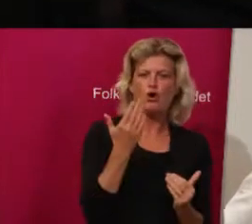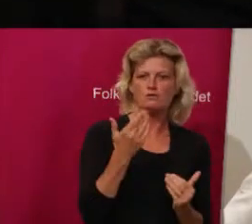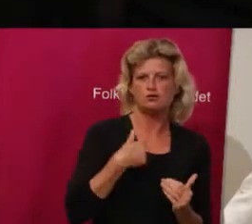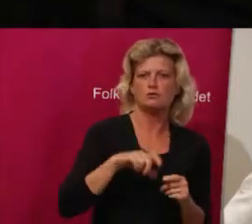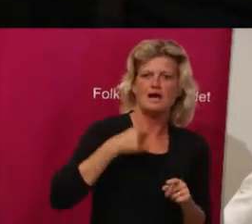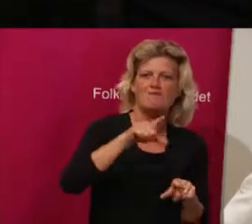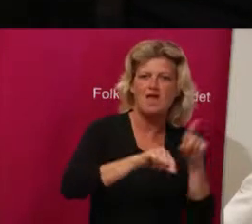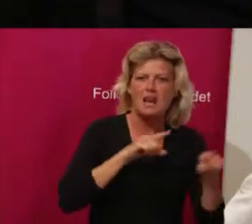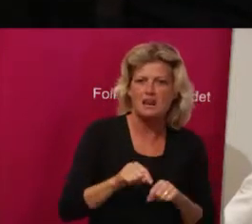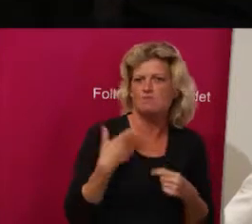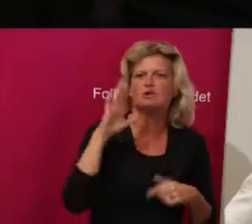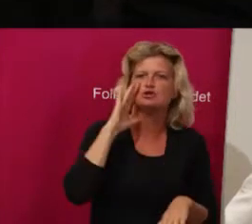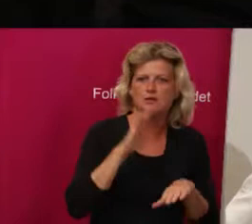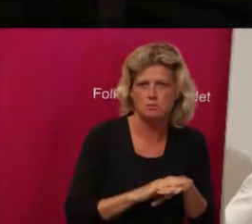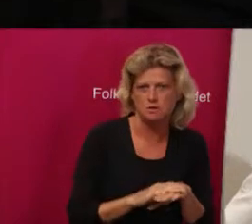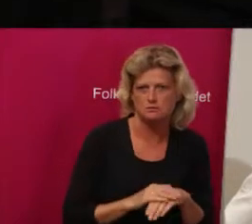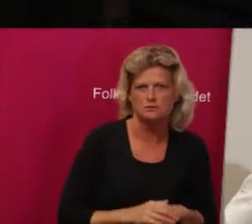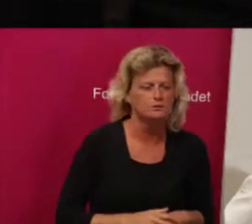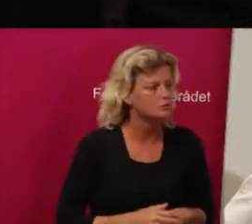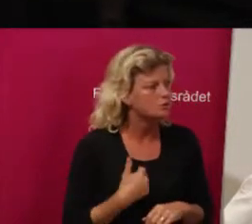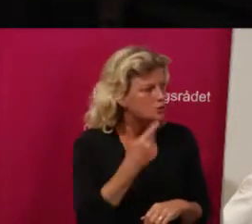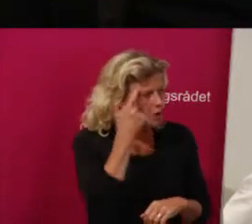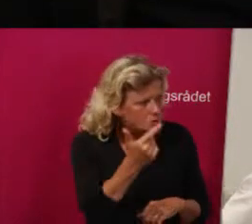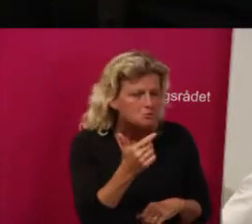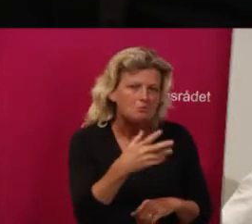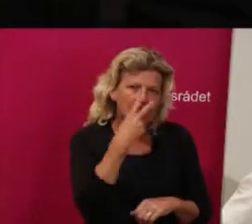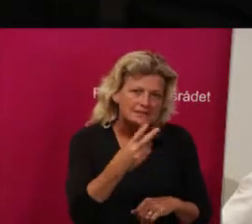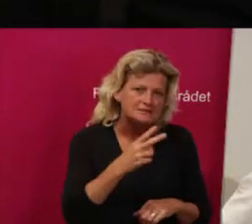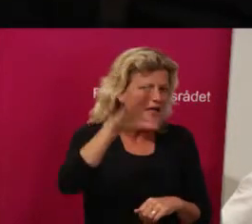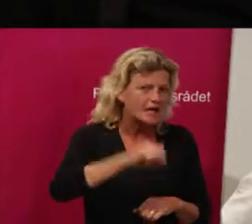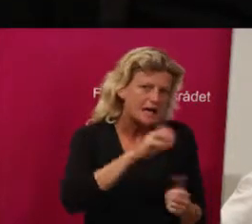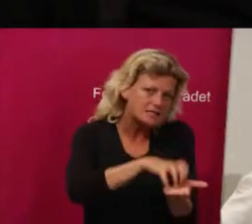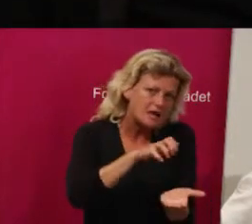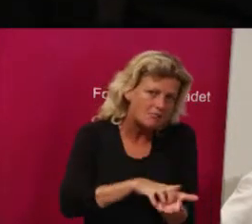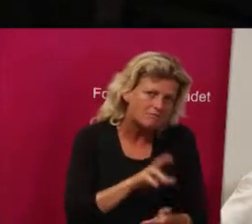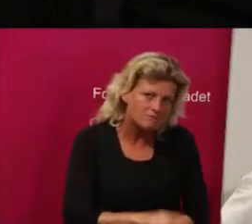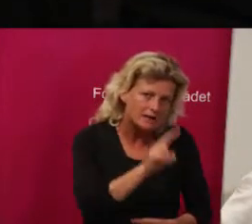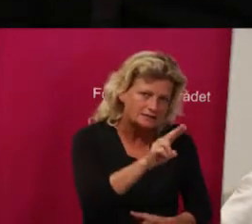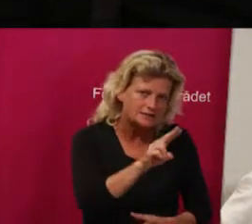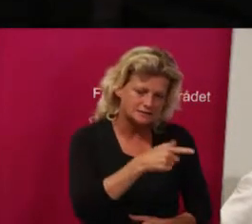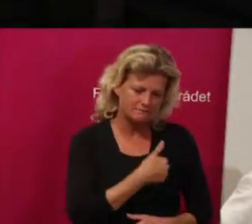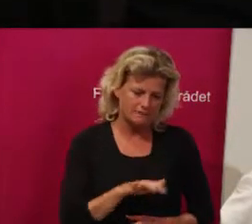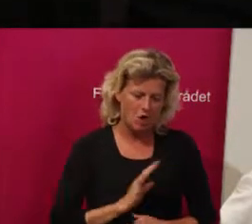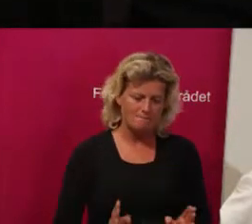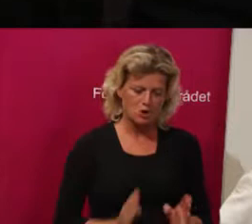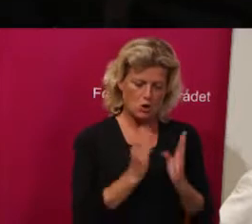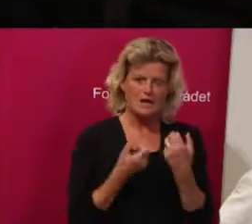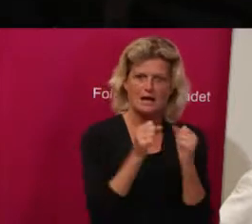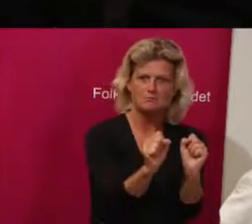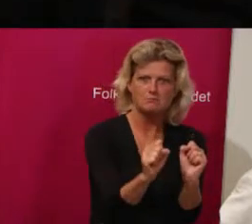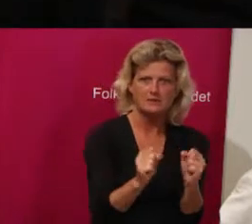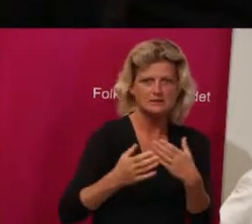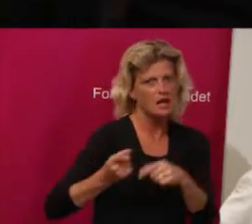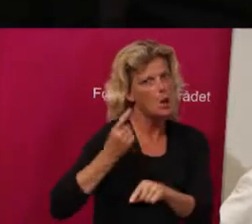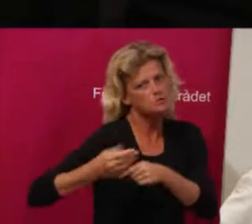en samhällstrend som man kan se på olika håll, att vi söker lite kortare engagemang och inte så